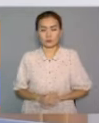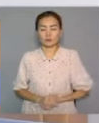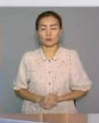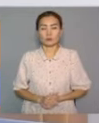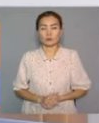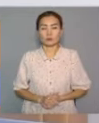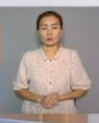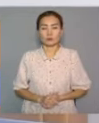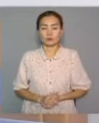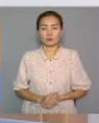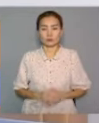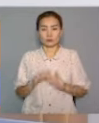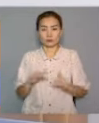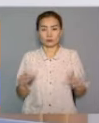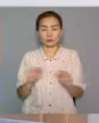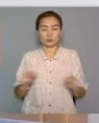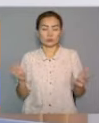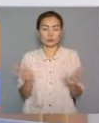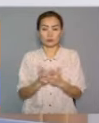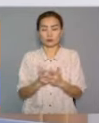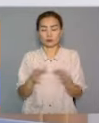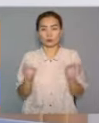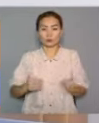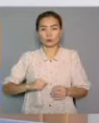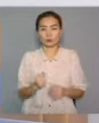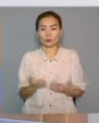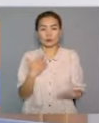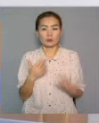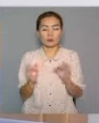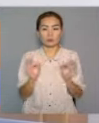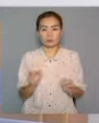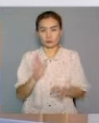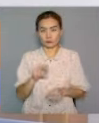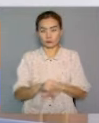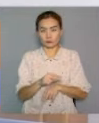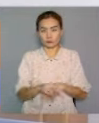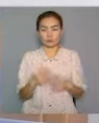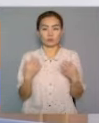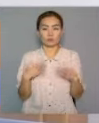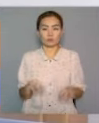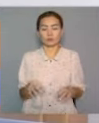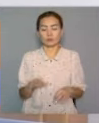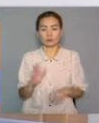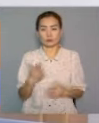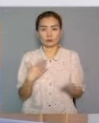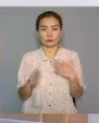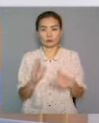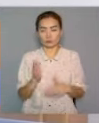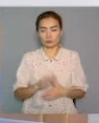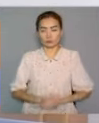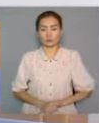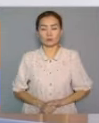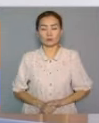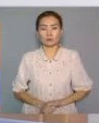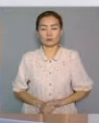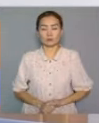сияқты. Бізде оқушы мен ұстаздың арасында достық қарым-қатынас сондай бір орын алды да өзінің